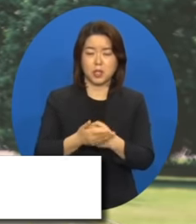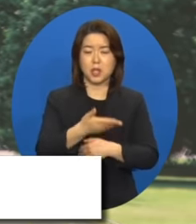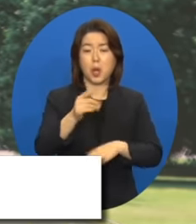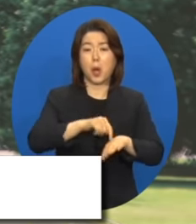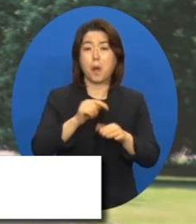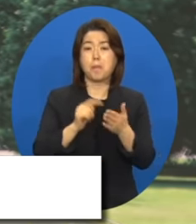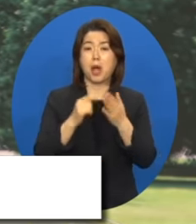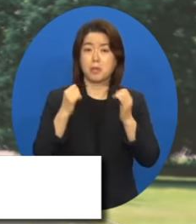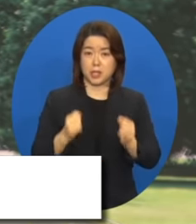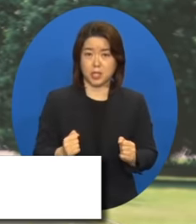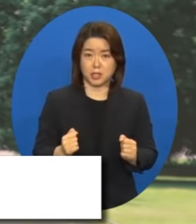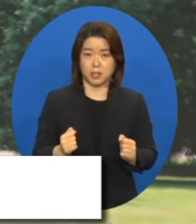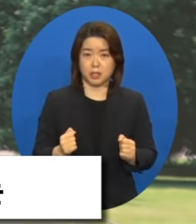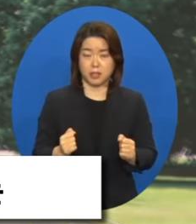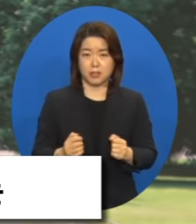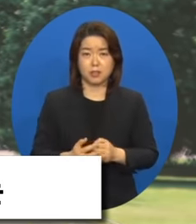계시다,